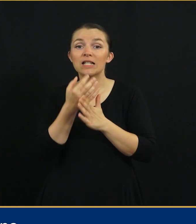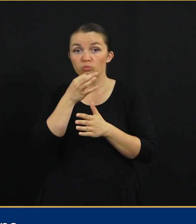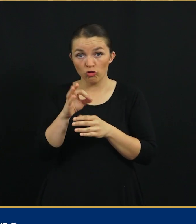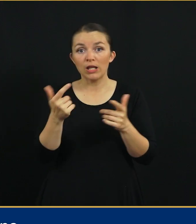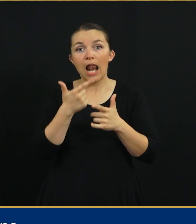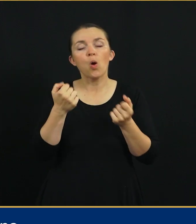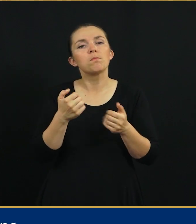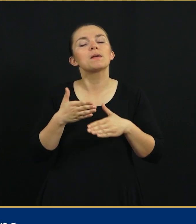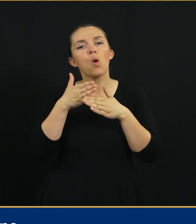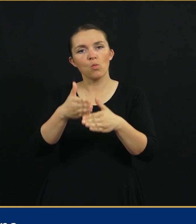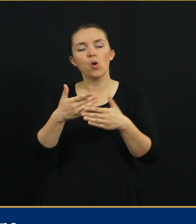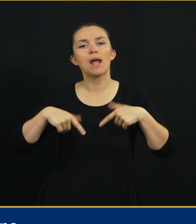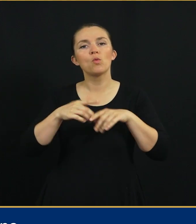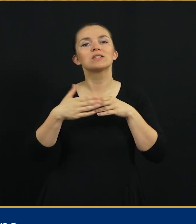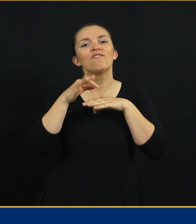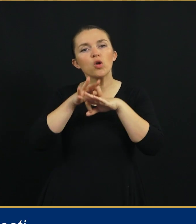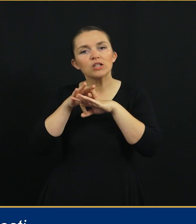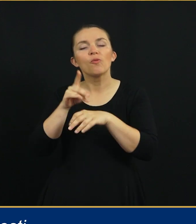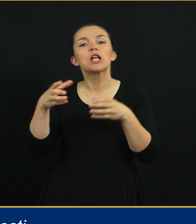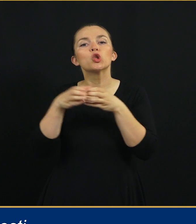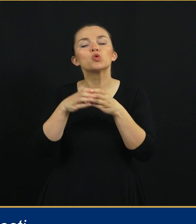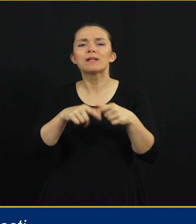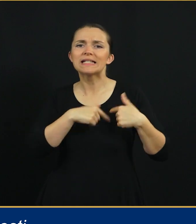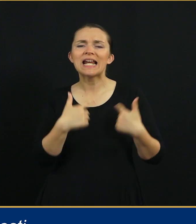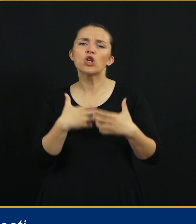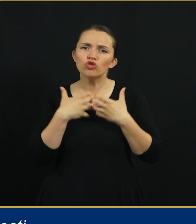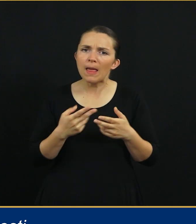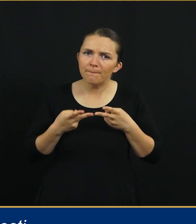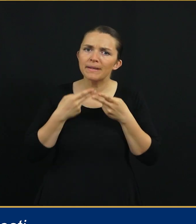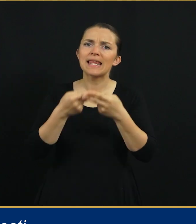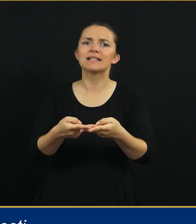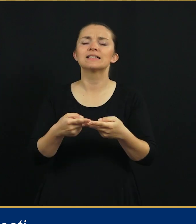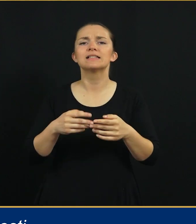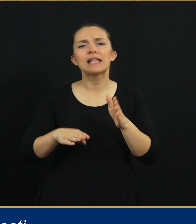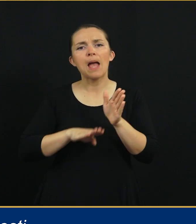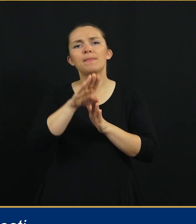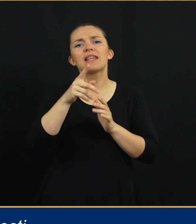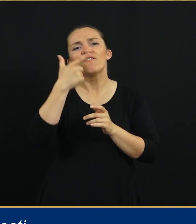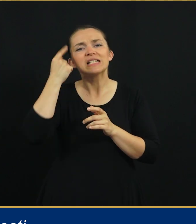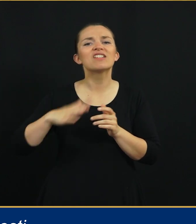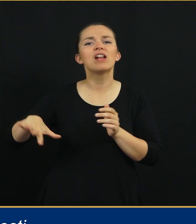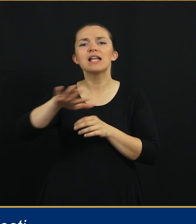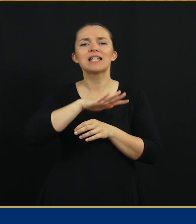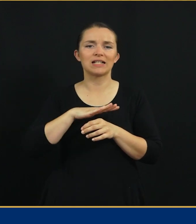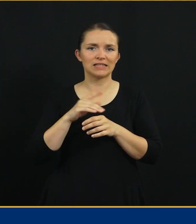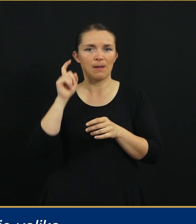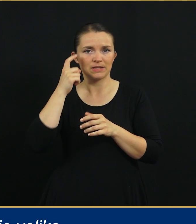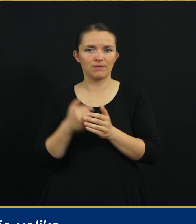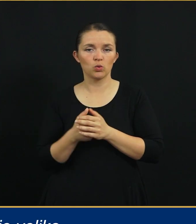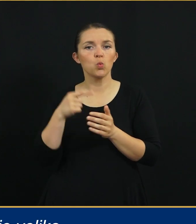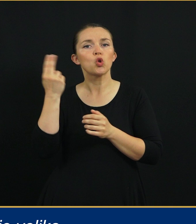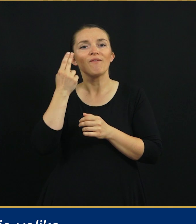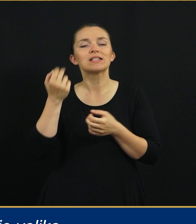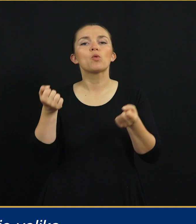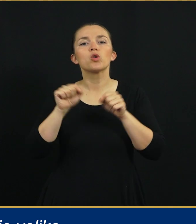lahko znatno pripomoremo z voditeljstvom, ki družbi iskreno želi prinesti napredek v civilizacijskem smislu. V